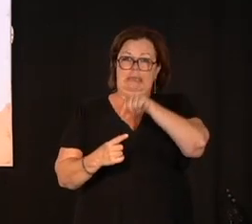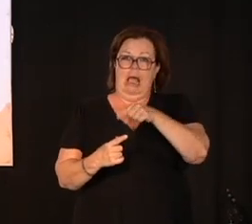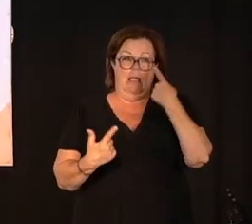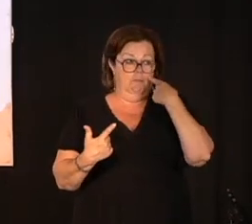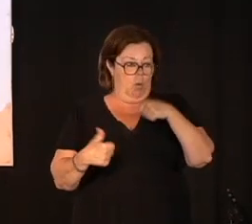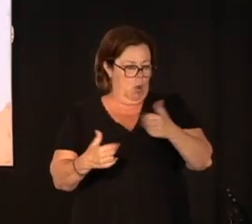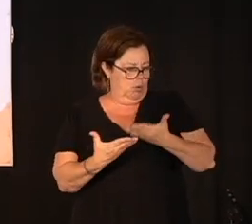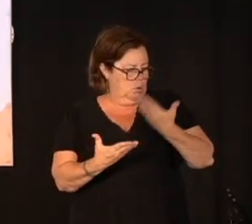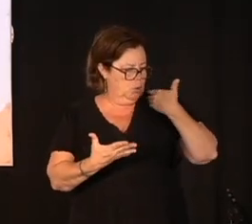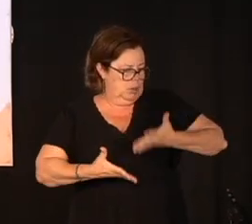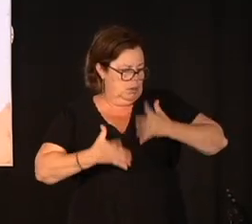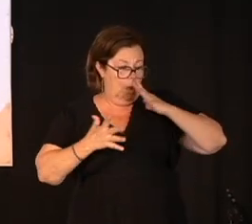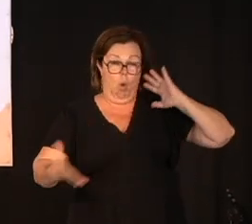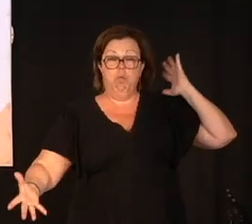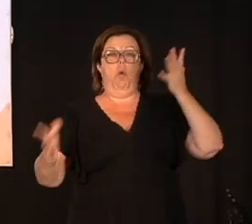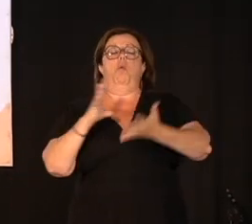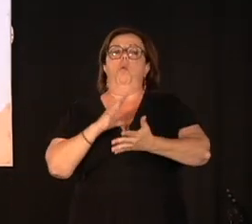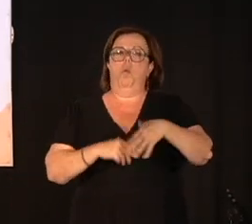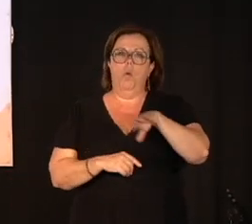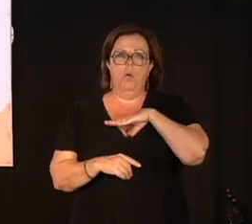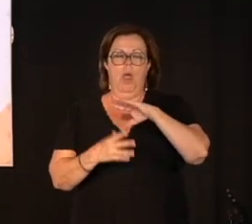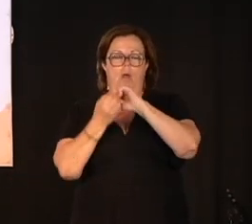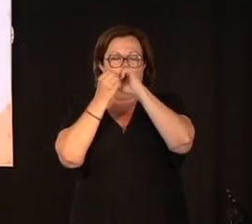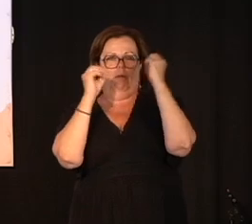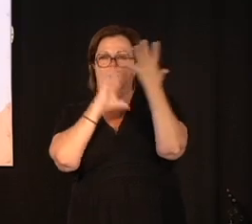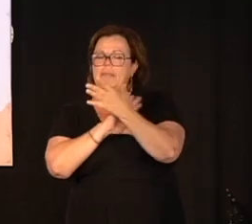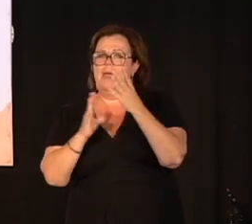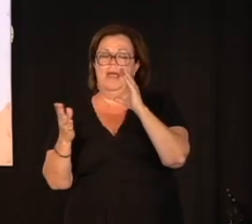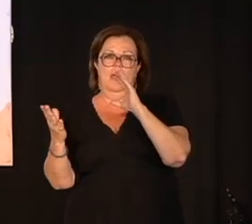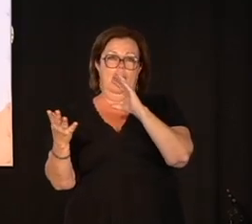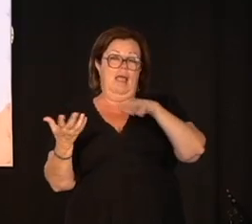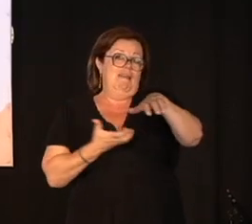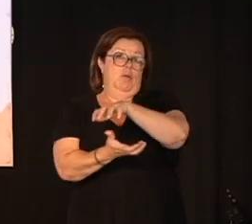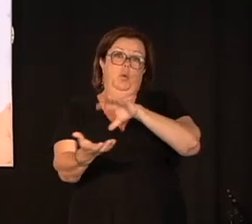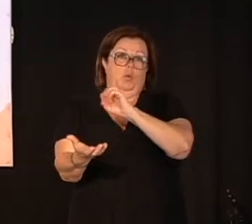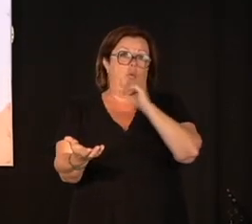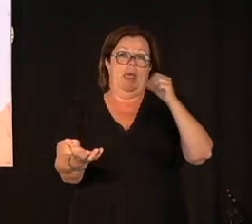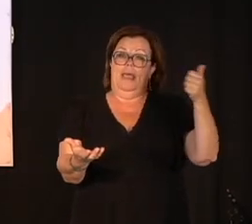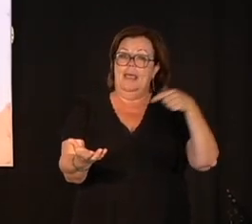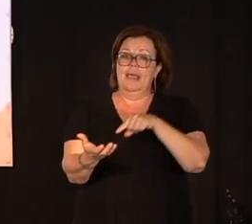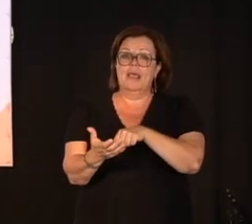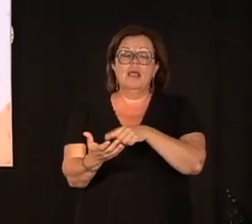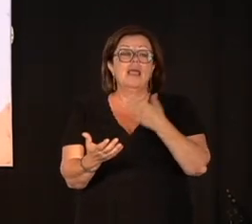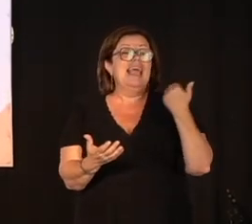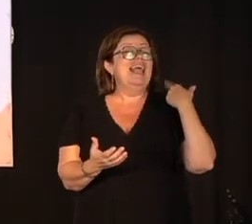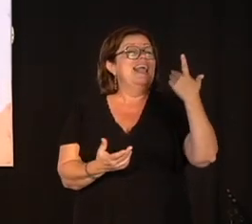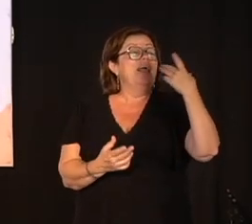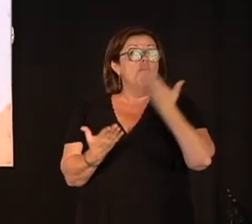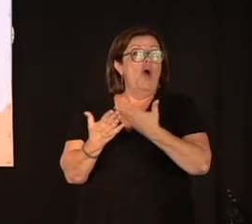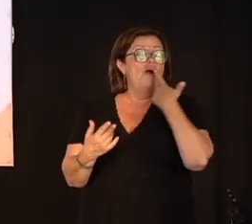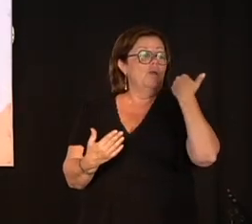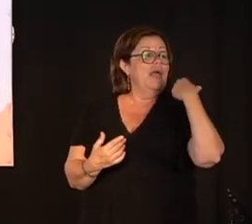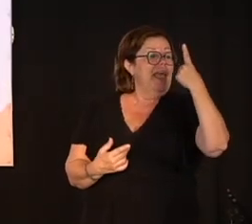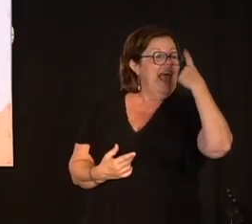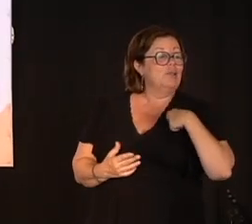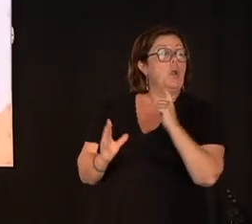dizaine d'années par la révolution numérique. J'ai vu Pierre qui a pu trouver en direct la date qui lui échappait, et donc j'imagine